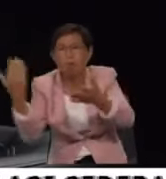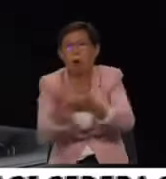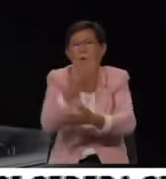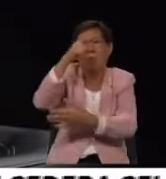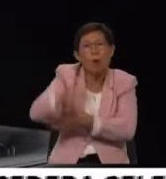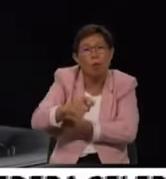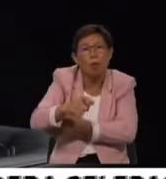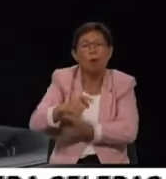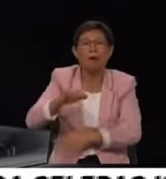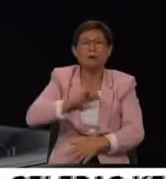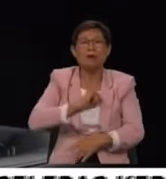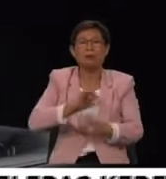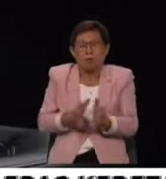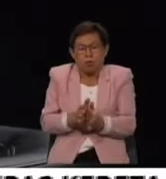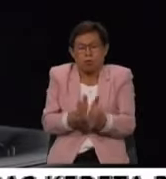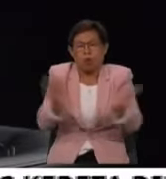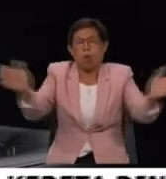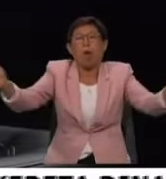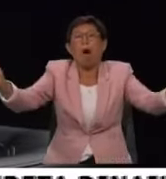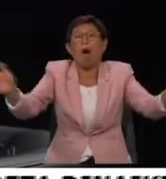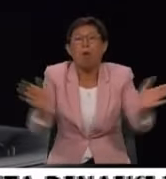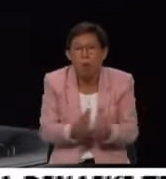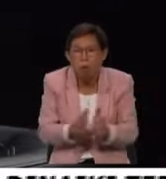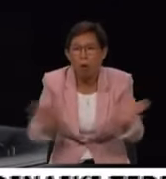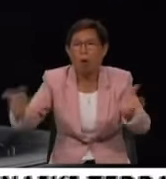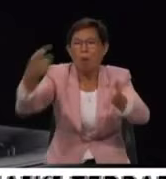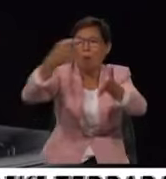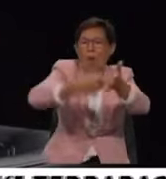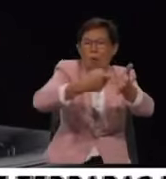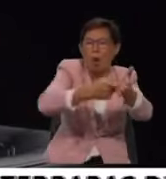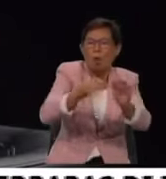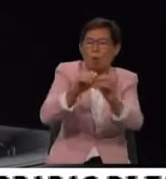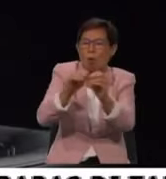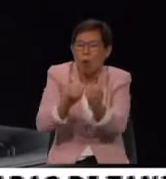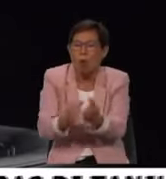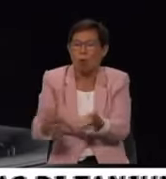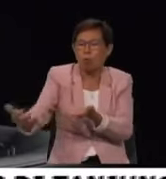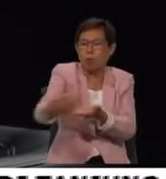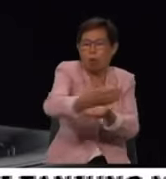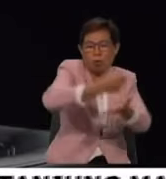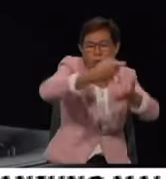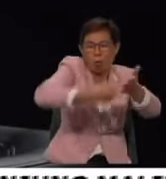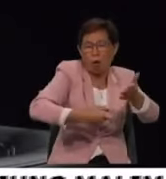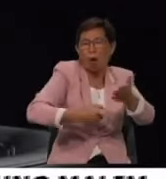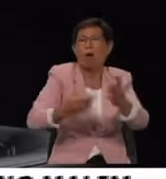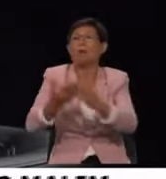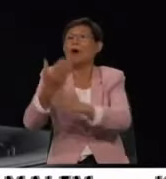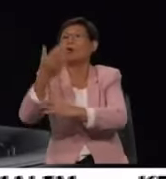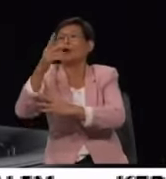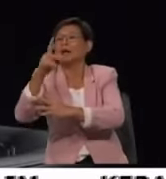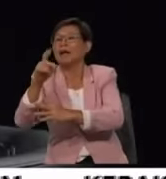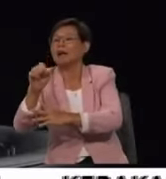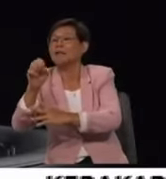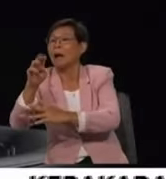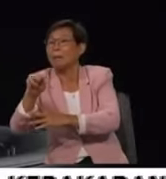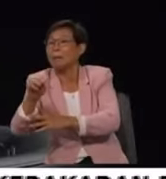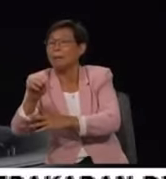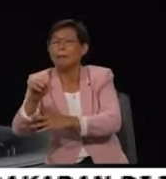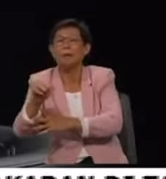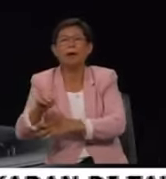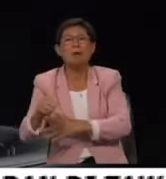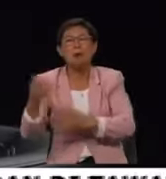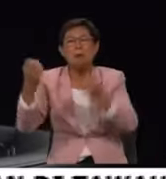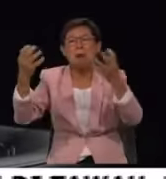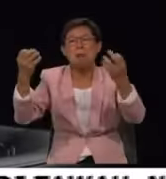baru-baru ni apabila saya memperluaskan pungutan Levi melalui pembangunan sumber manusia Berhad, ada juga ramai tidak berpuas